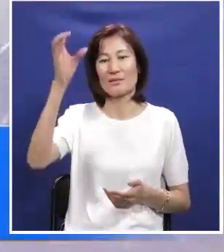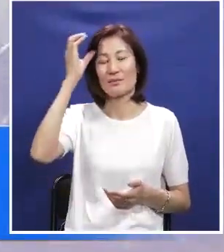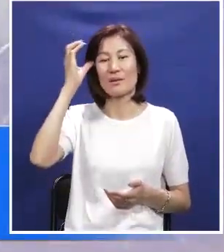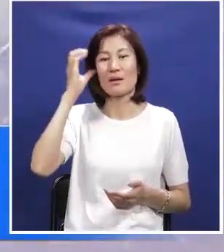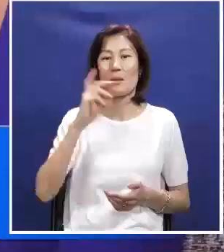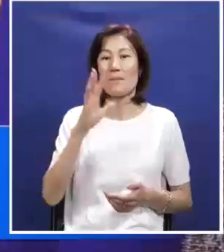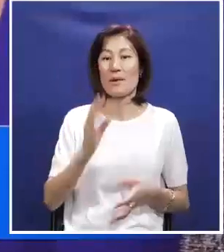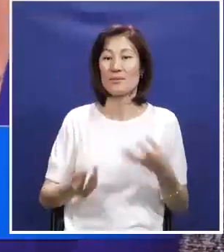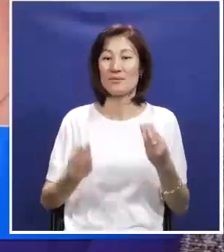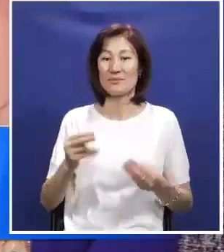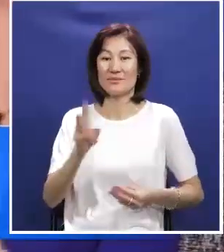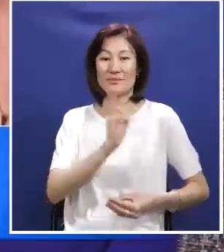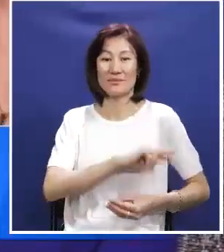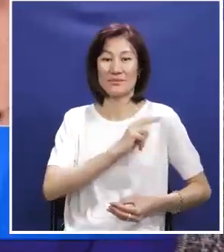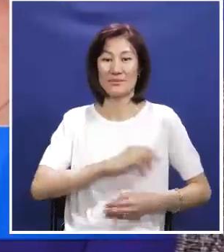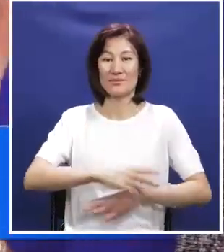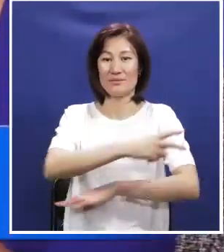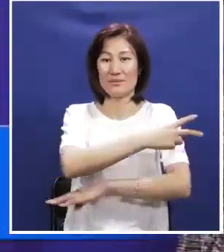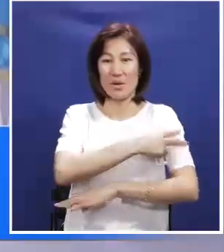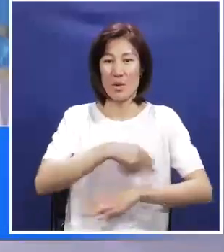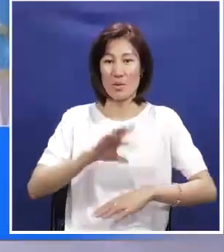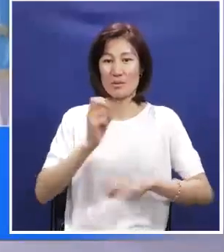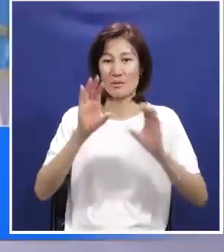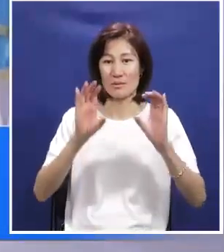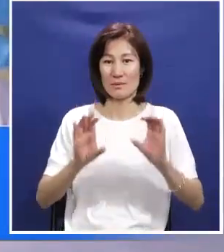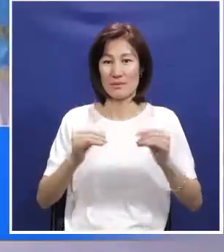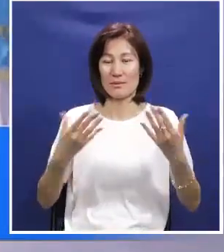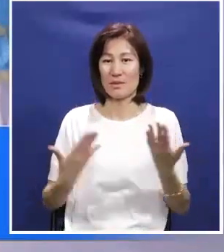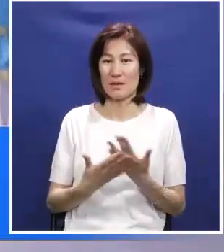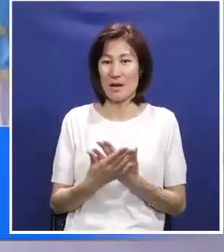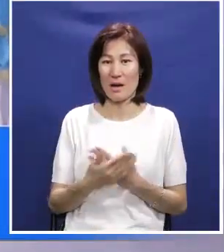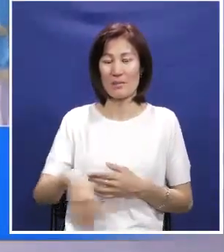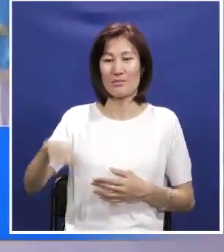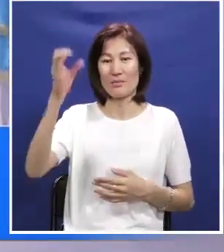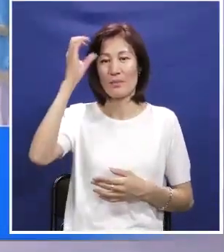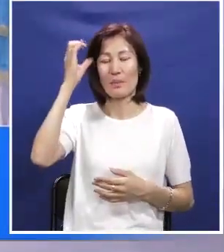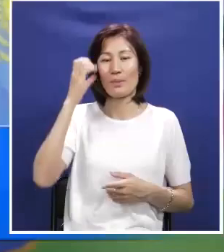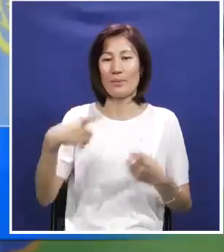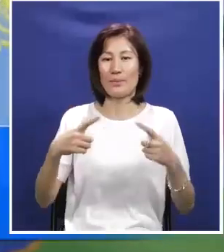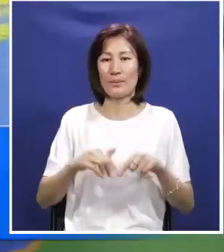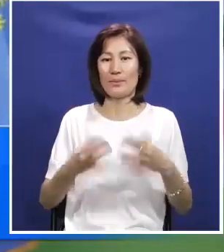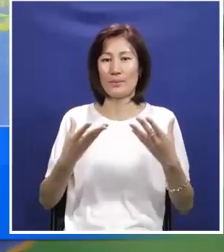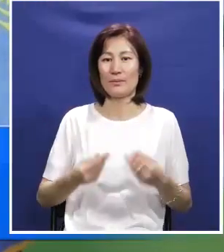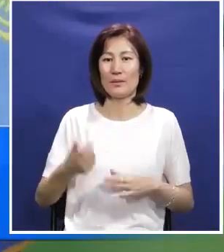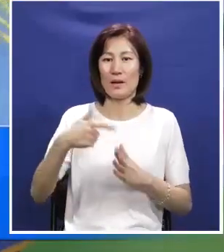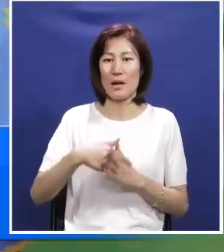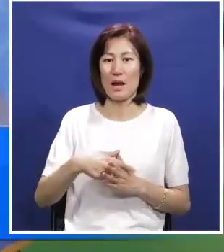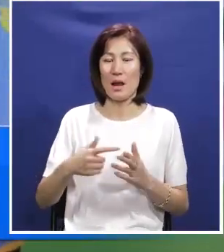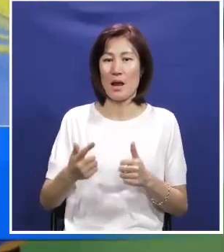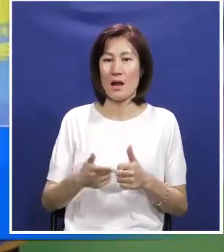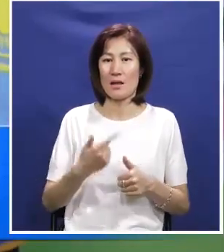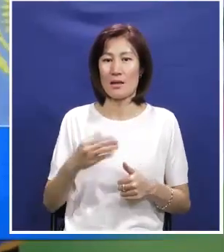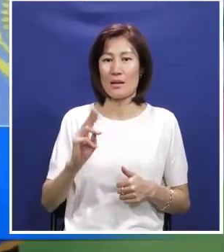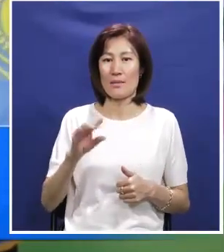аудару үшін ойын түрінде жүргізу қажет. Тәрбиешілер осы заңдылыққа негіздеп жаңарған білім технологиясын қолданады. Соның ішінде атап айтар